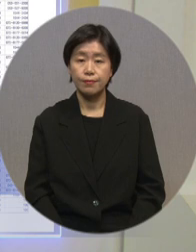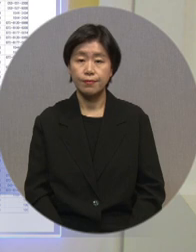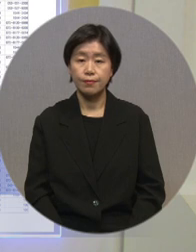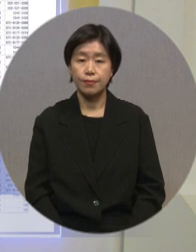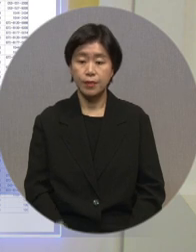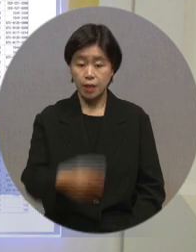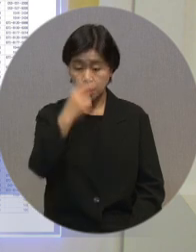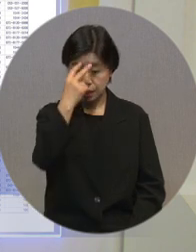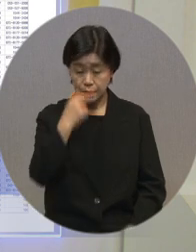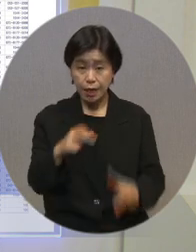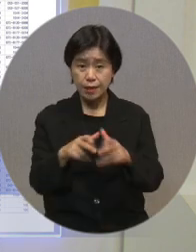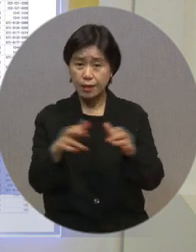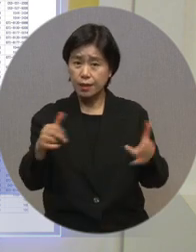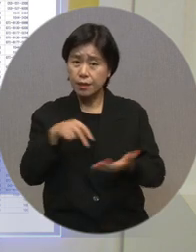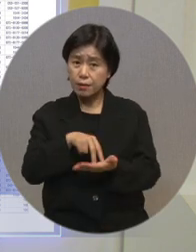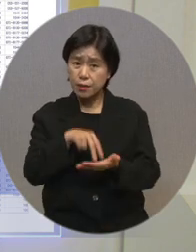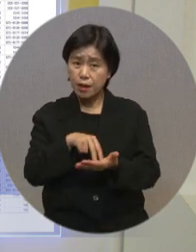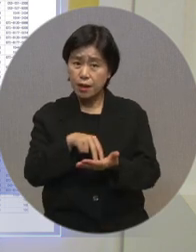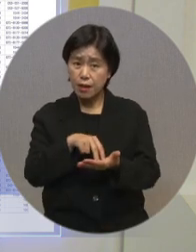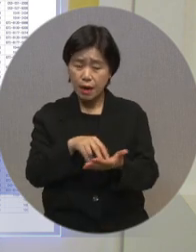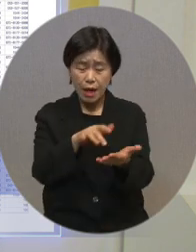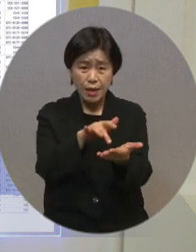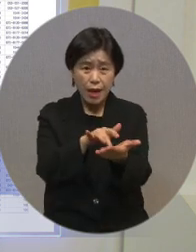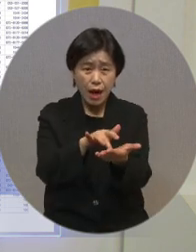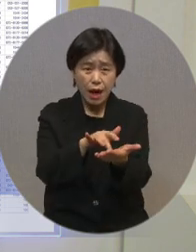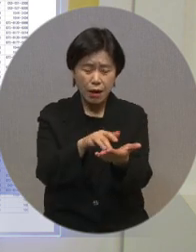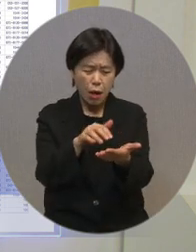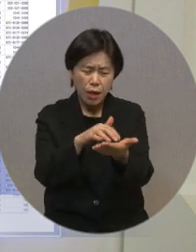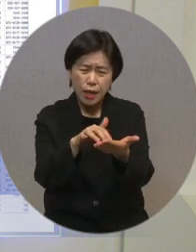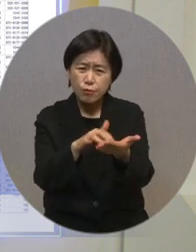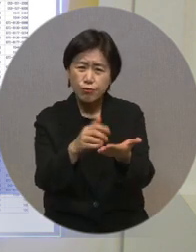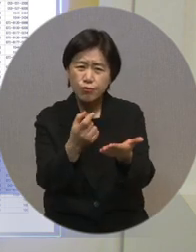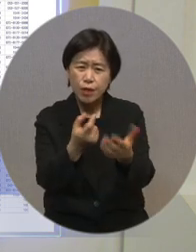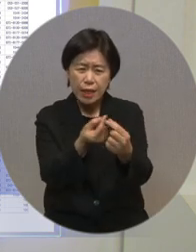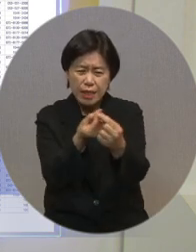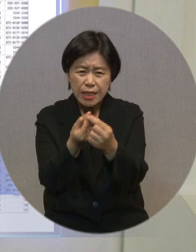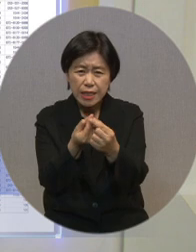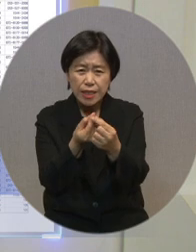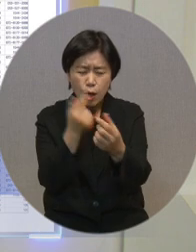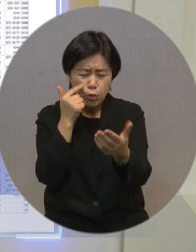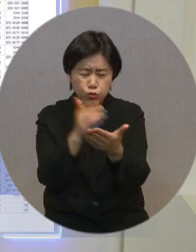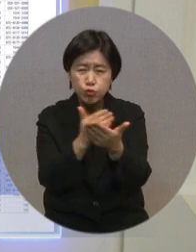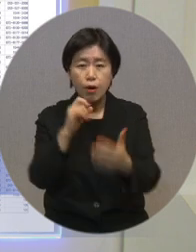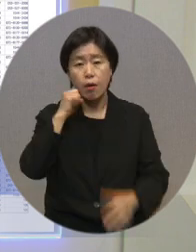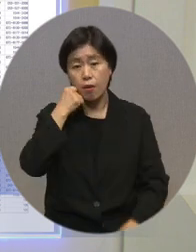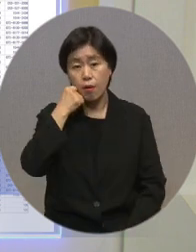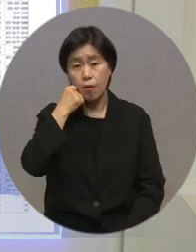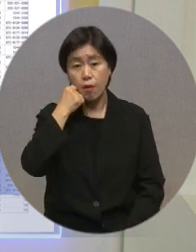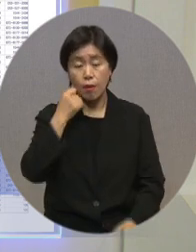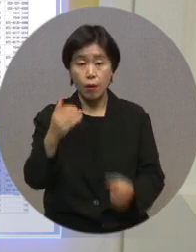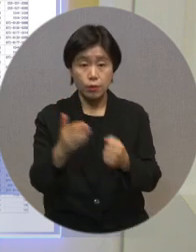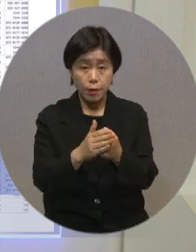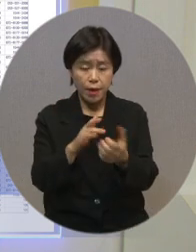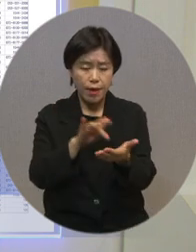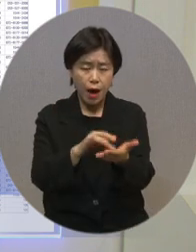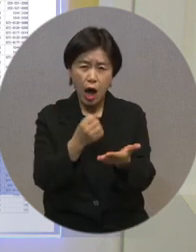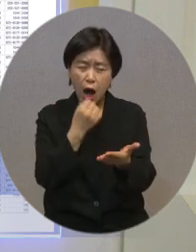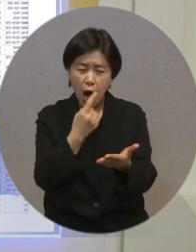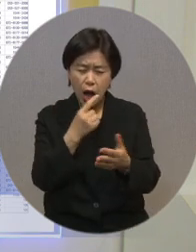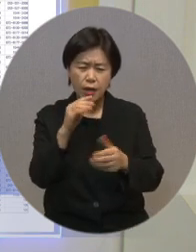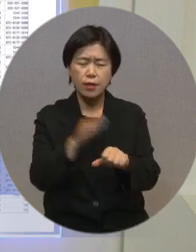시각 장애인에게는 크기와 개수가 동일한 약을 분할 수 없는 경우가 있고 약을 오용해